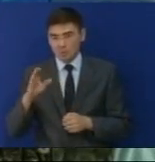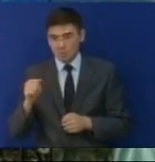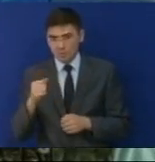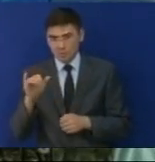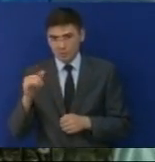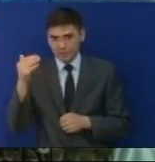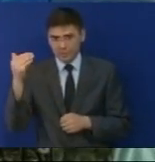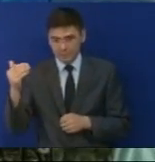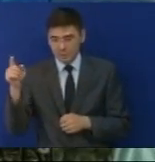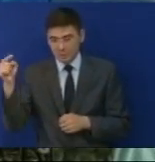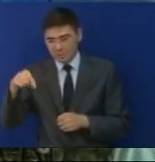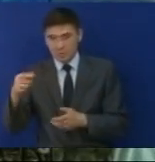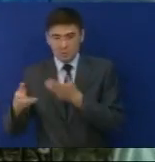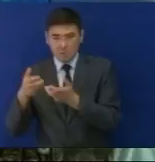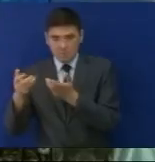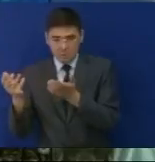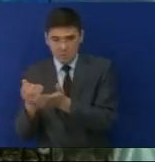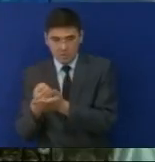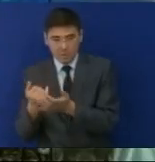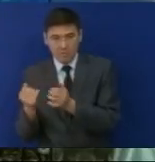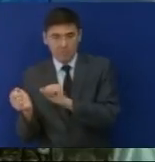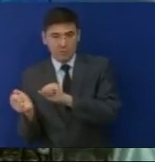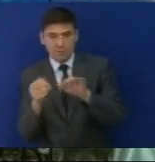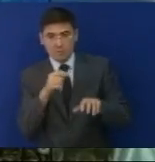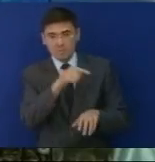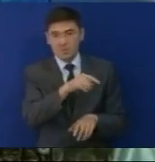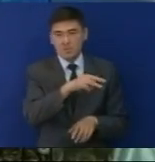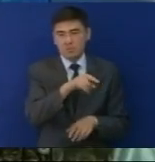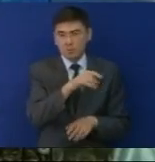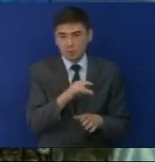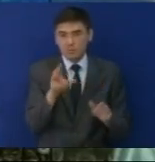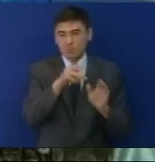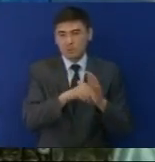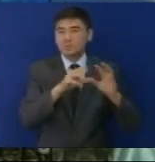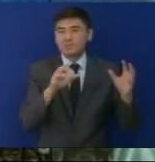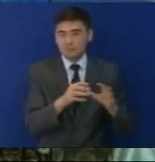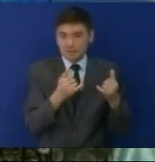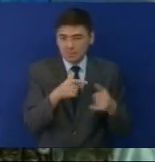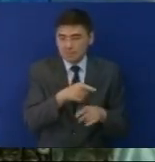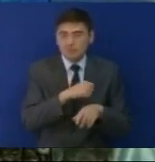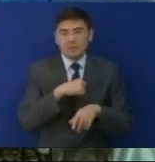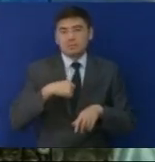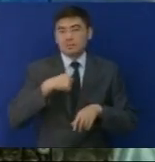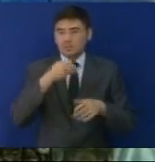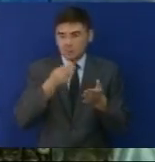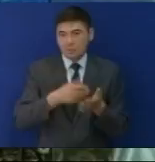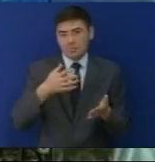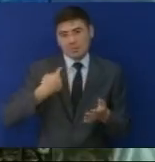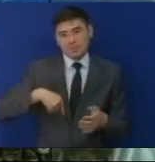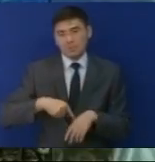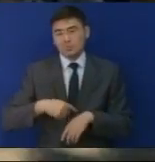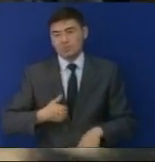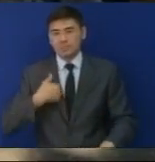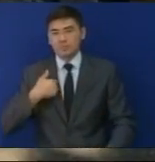золотые изделия. Теперь они хранятся в нашем музее. На сегодняшний день это самые ценные экспонаты, которые находятся в музее. Мы гордимся